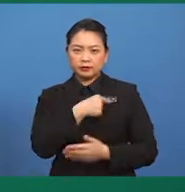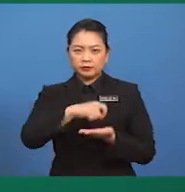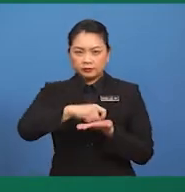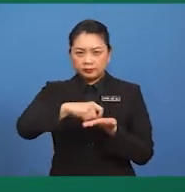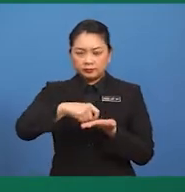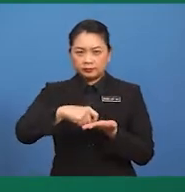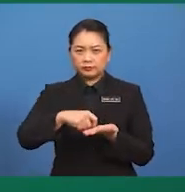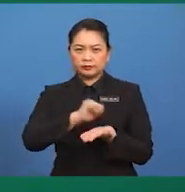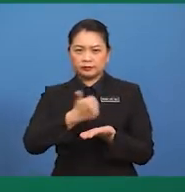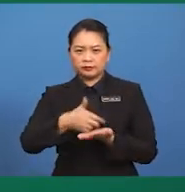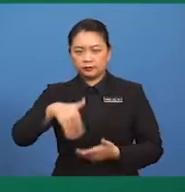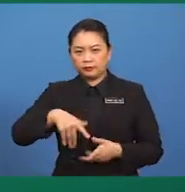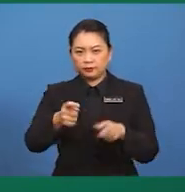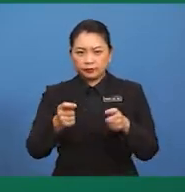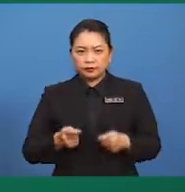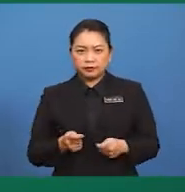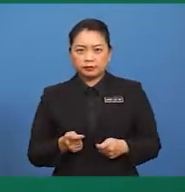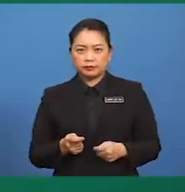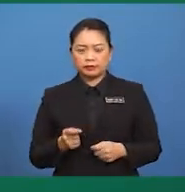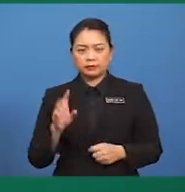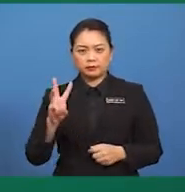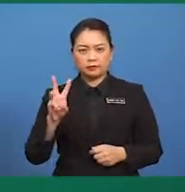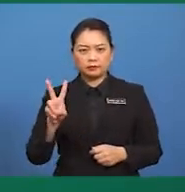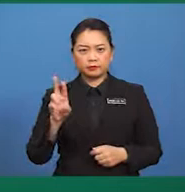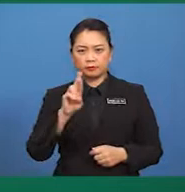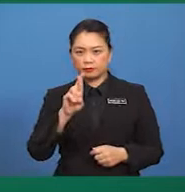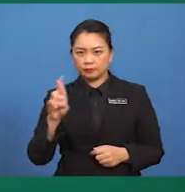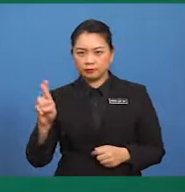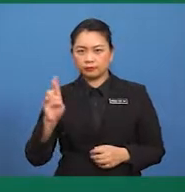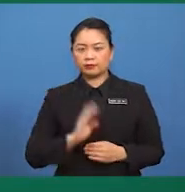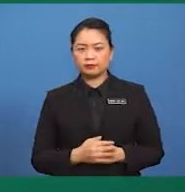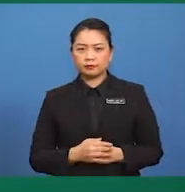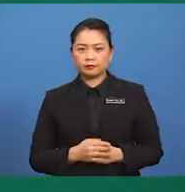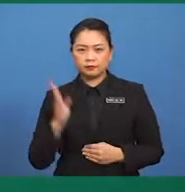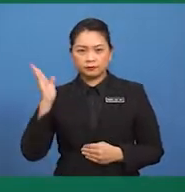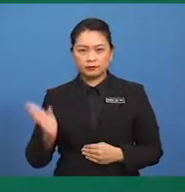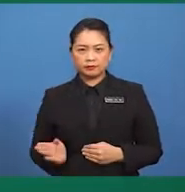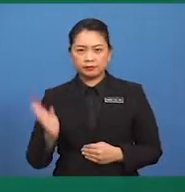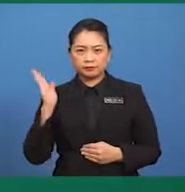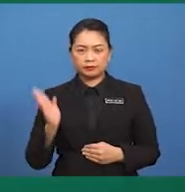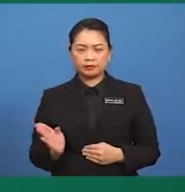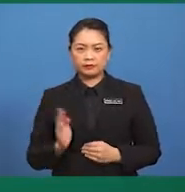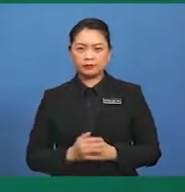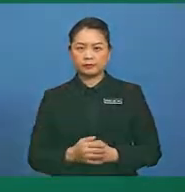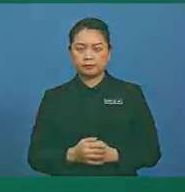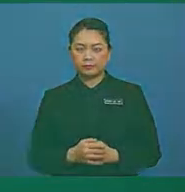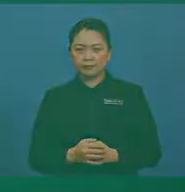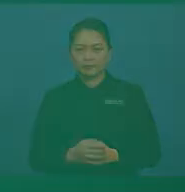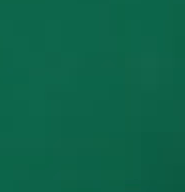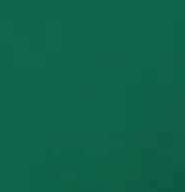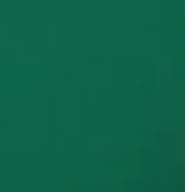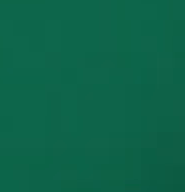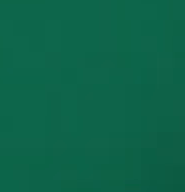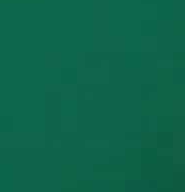catatkan akaun belum terima debit RM62,000. Hutang ragu debit